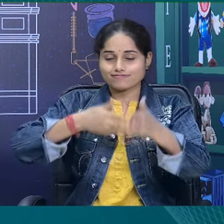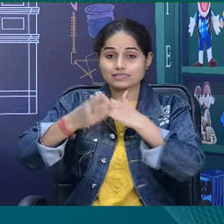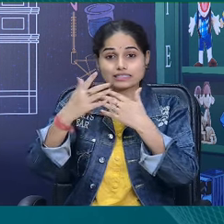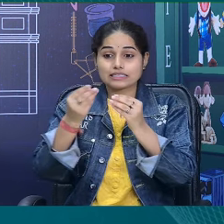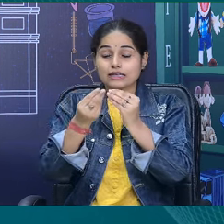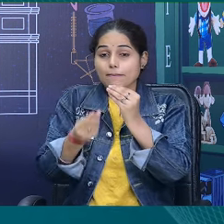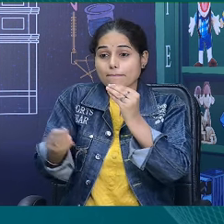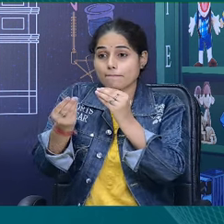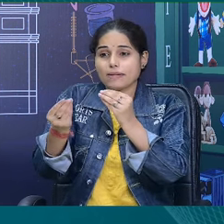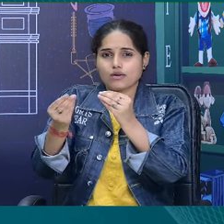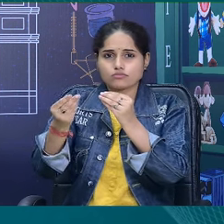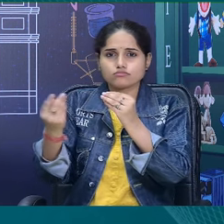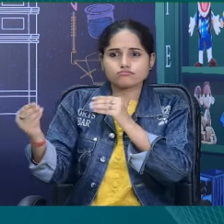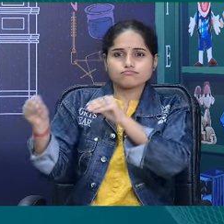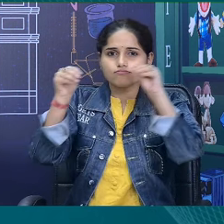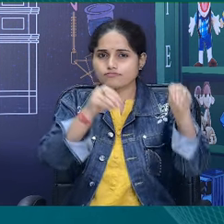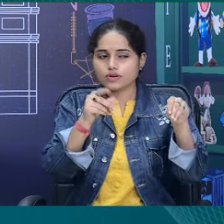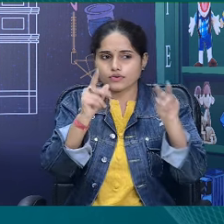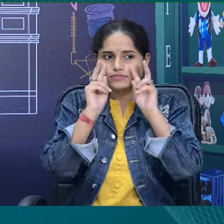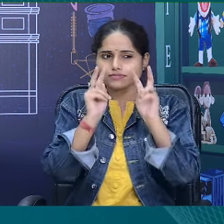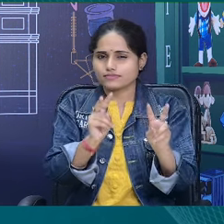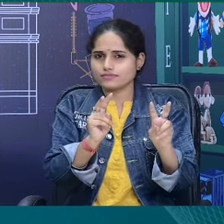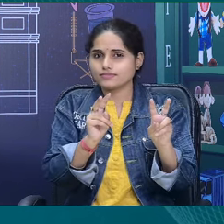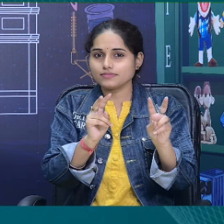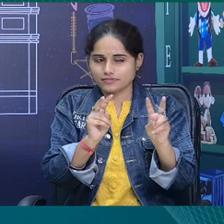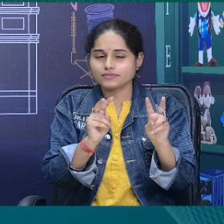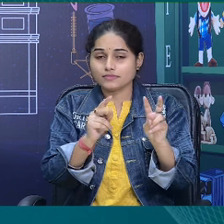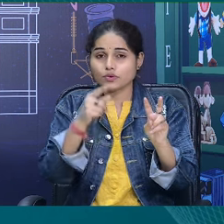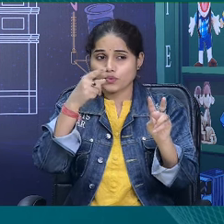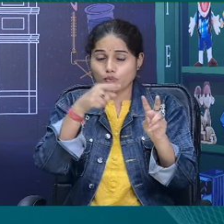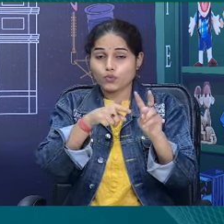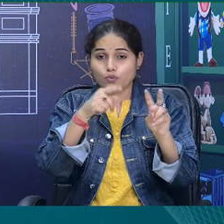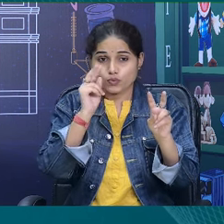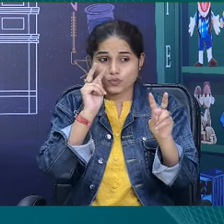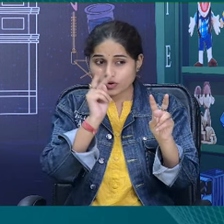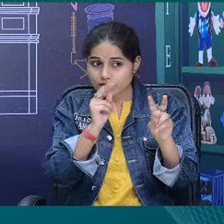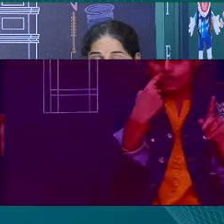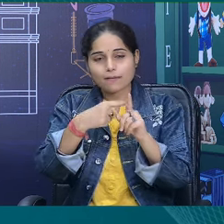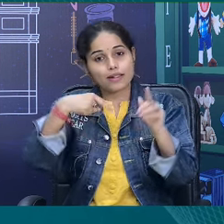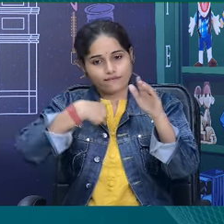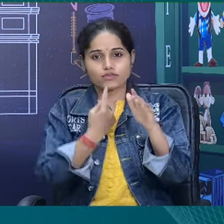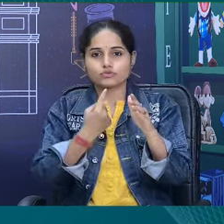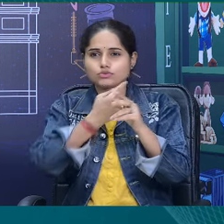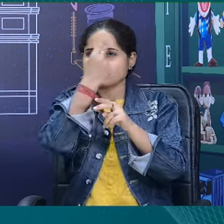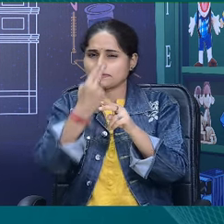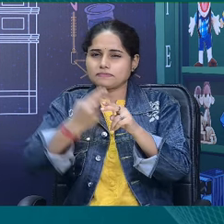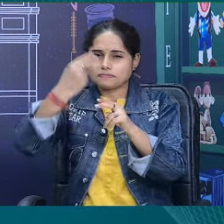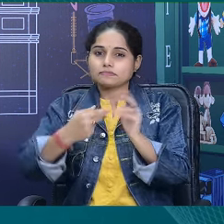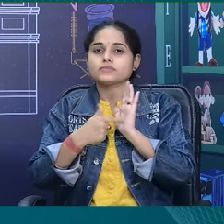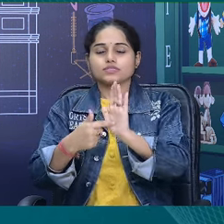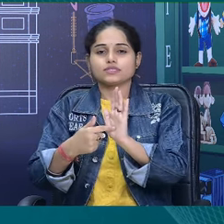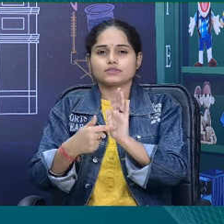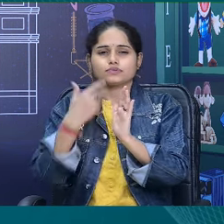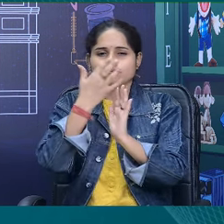हैं उनकी जो दशा है ही हैज टू शो दैट दशा इन टू द पिक्चर्स सो लेटर ऑन एक बहुत ही सुंदर